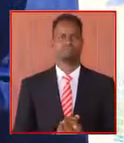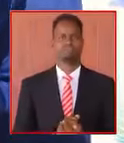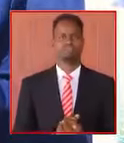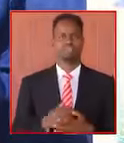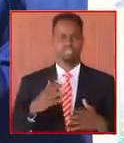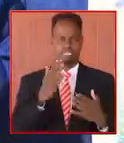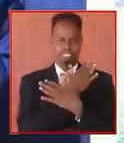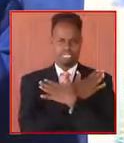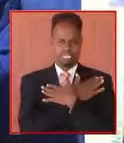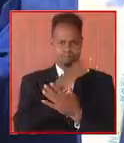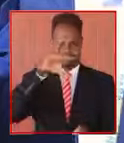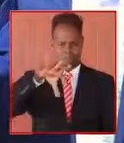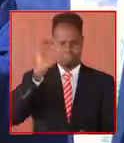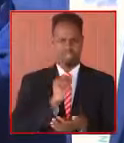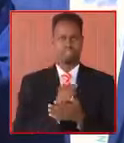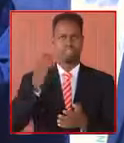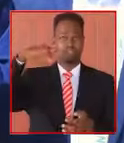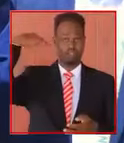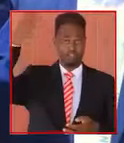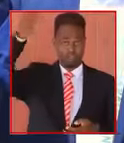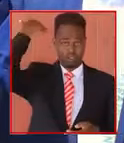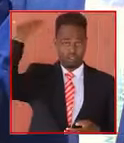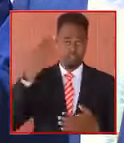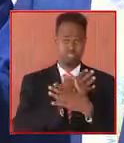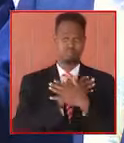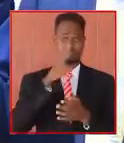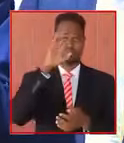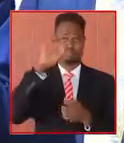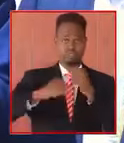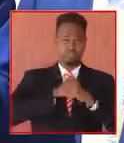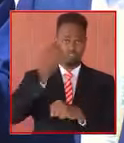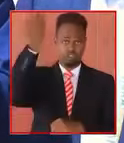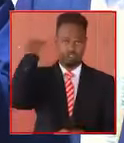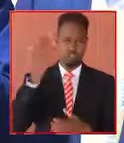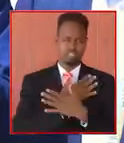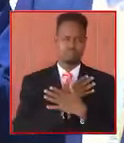قال وقت قال نوير سكنت على يوسف الشيء شركة وهم بيجي على